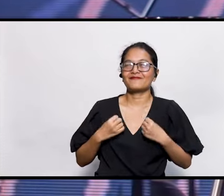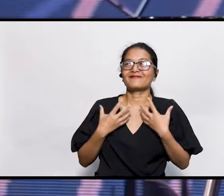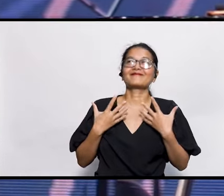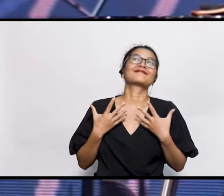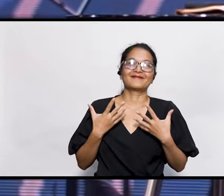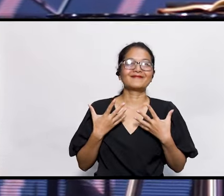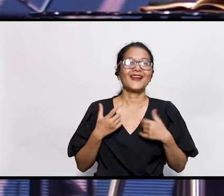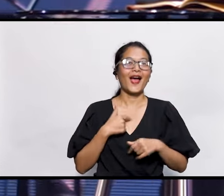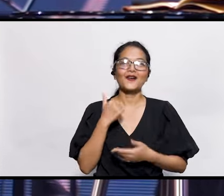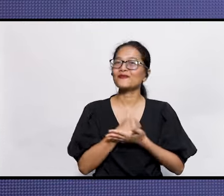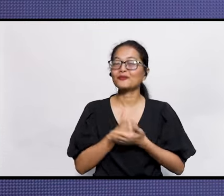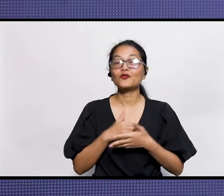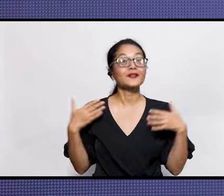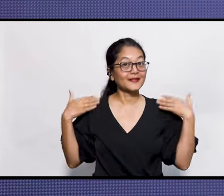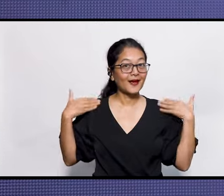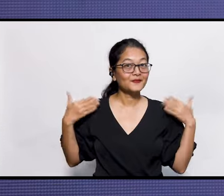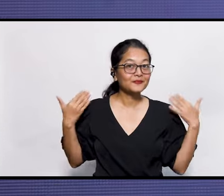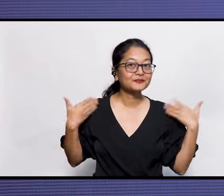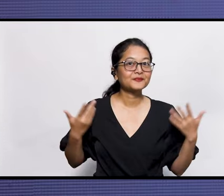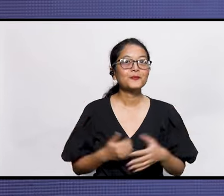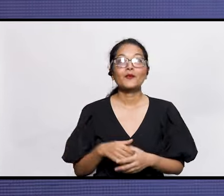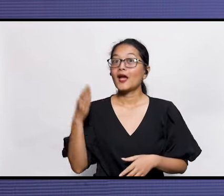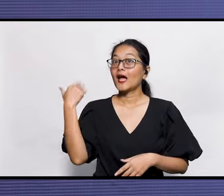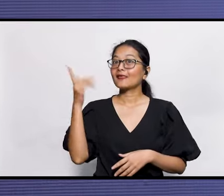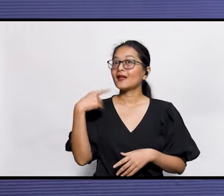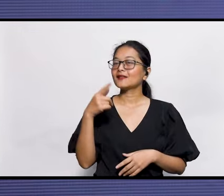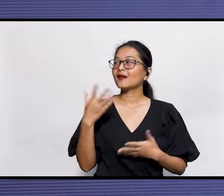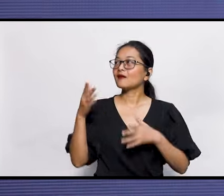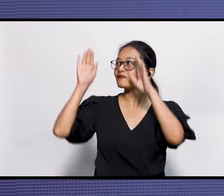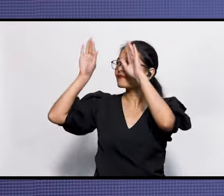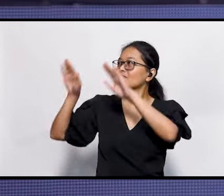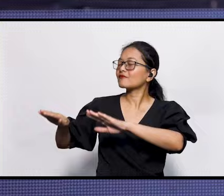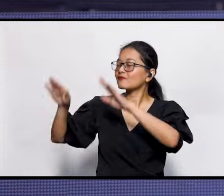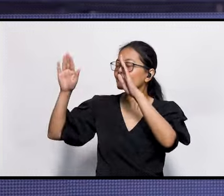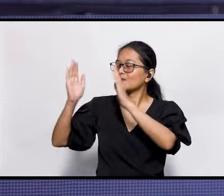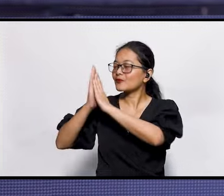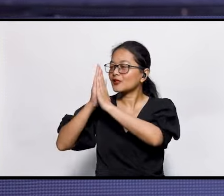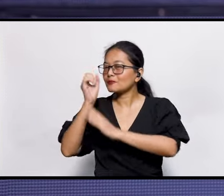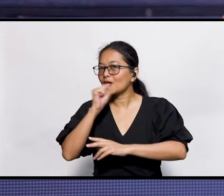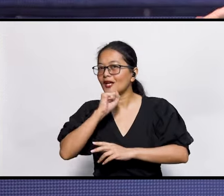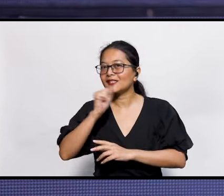I'm so excited pada waktu tadi worship you never fail me w